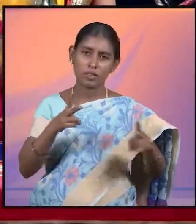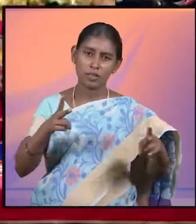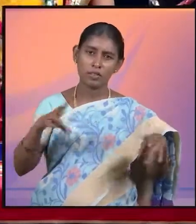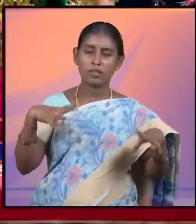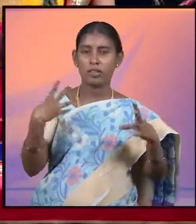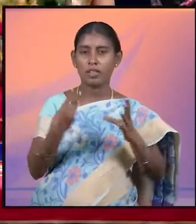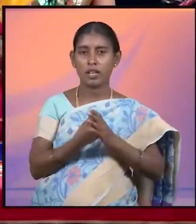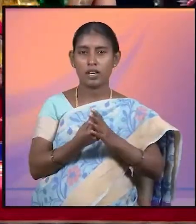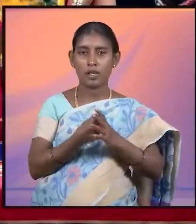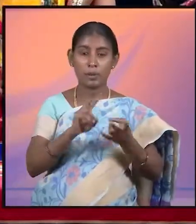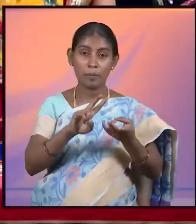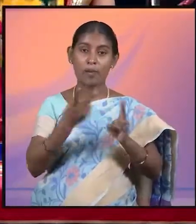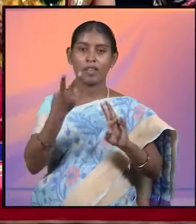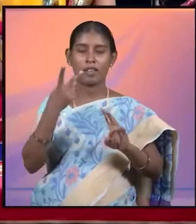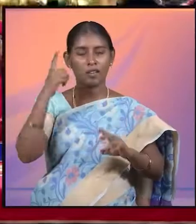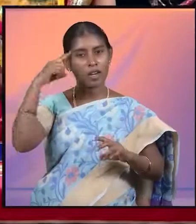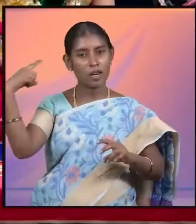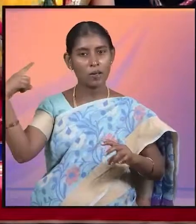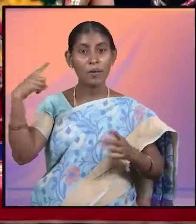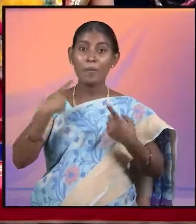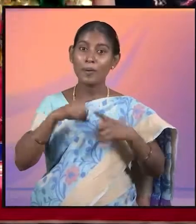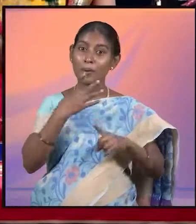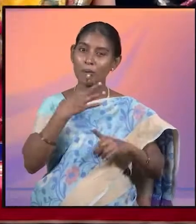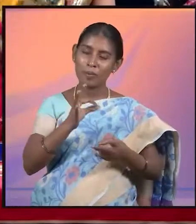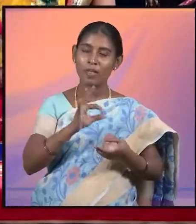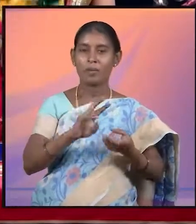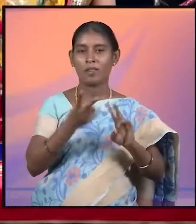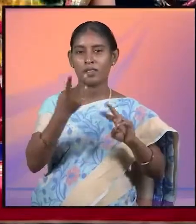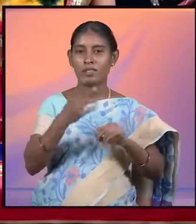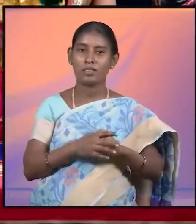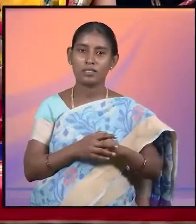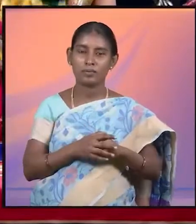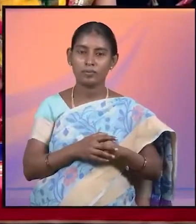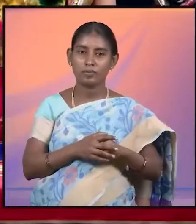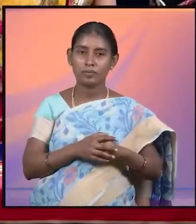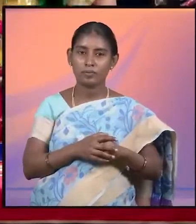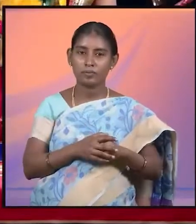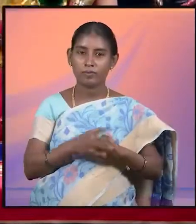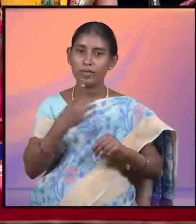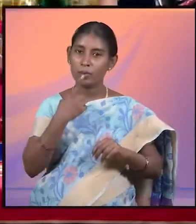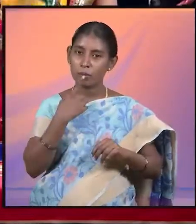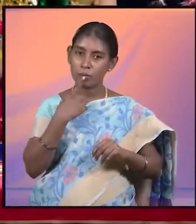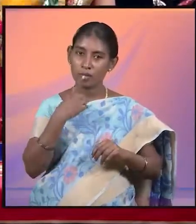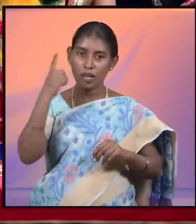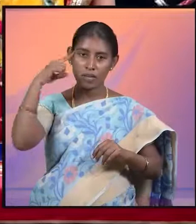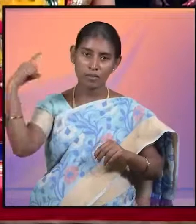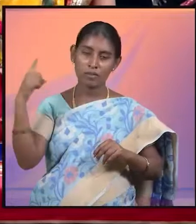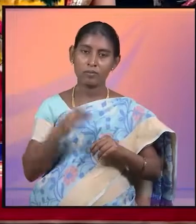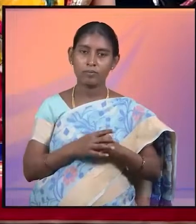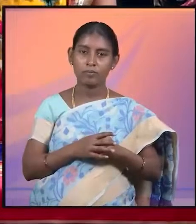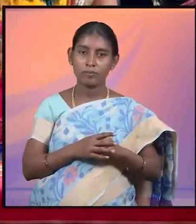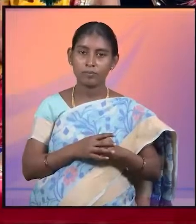கண்ட கனவாங்க. கண்டாங்க கண்டாங்க கனவு எல்லாம், கண்ட